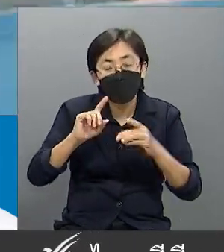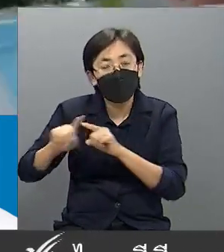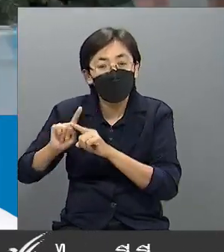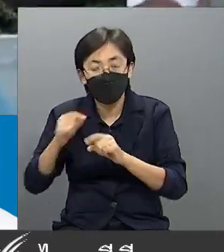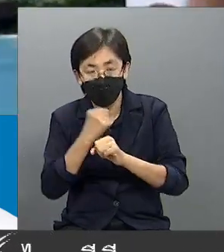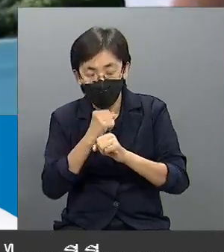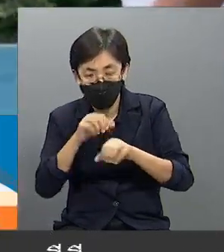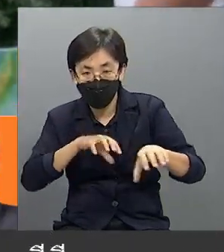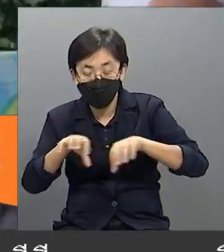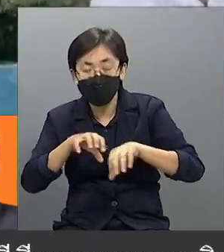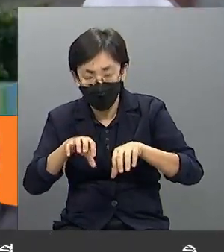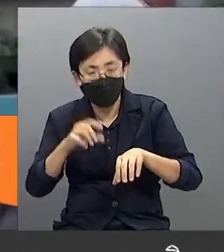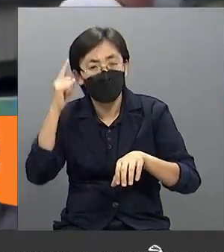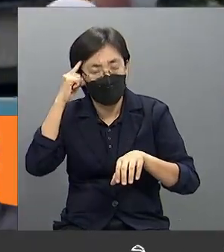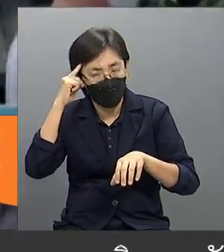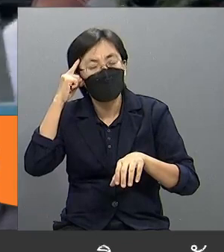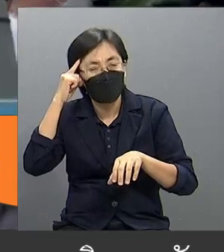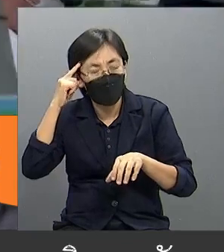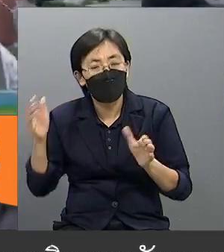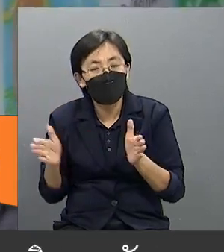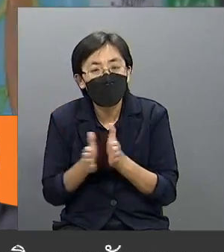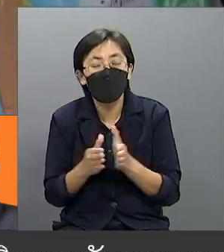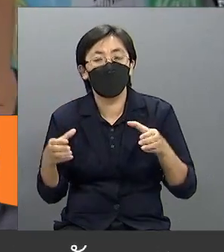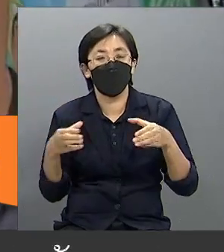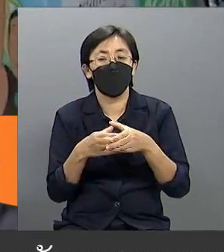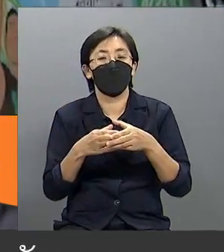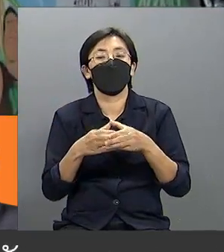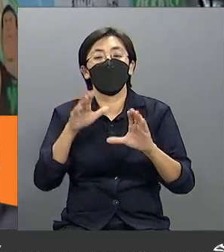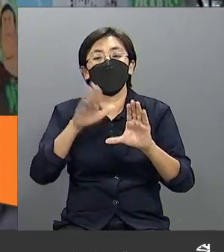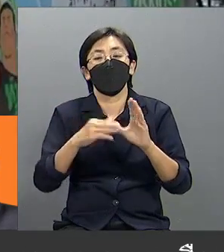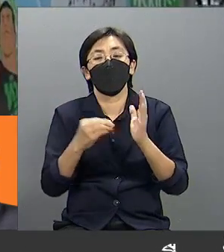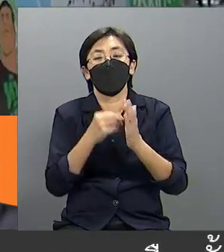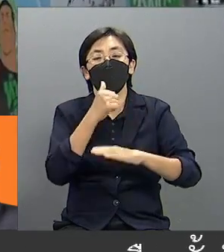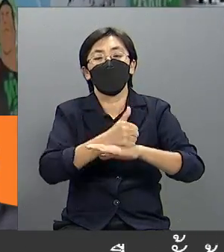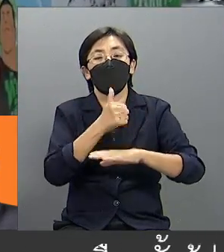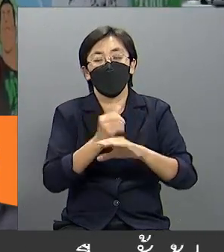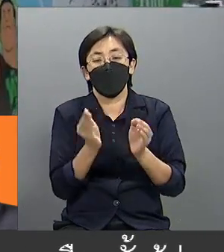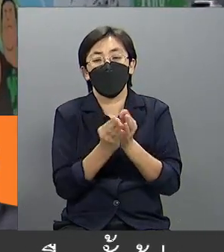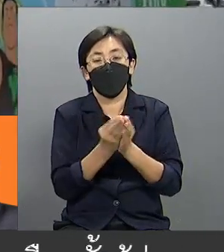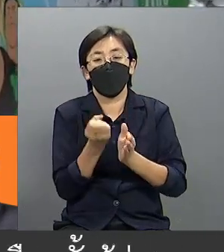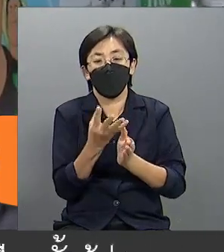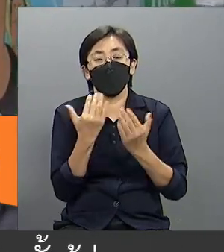ใหม่ของนายชัชชาติสิทธิพันธ์ผู้สมัครผู้ว่ากทม.ที่มีคะแนนนำอยู่ในเวลานี้ค่ะ